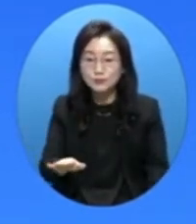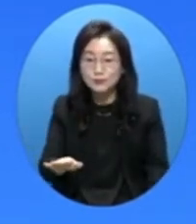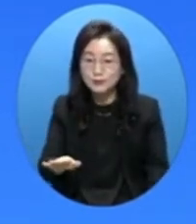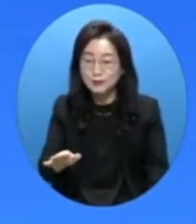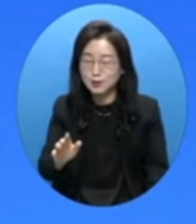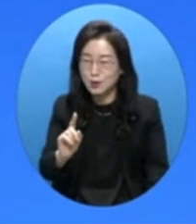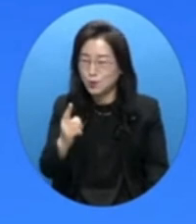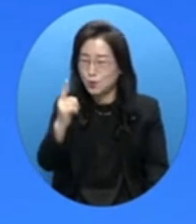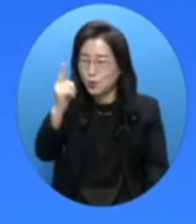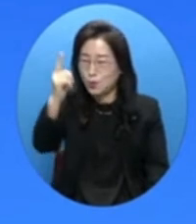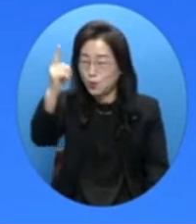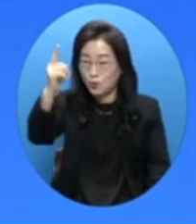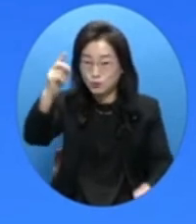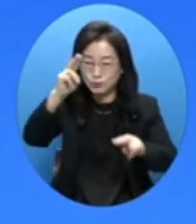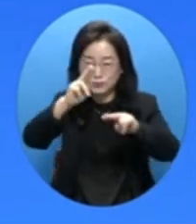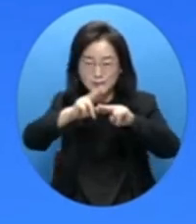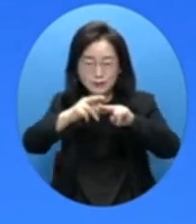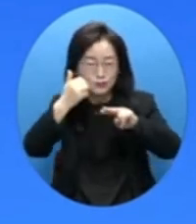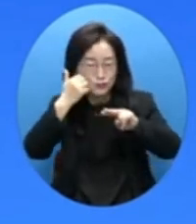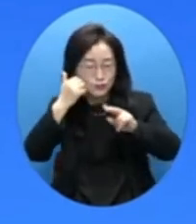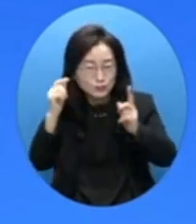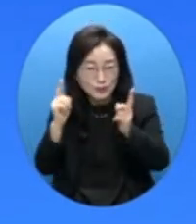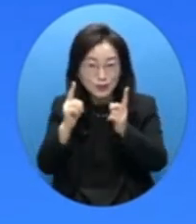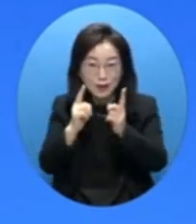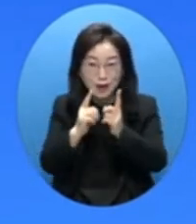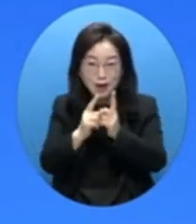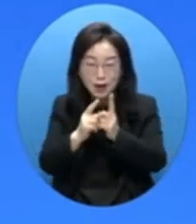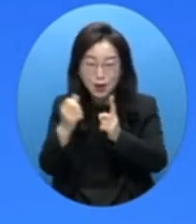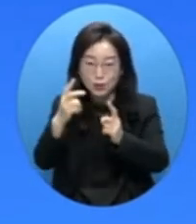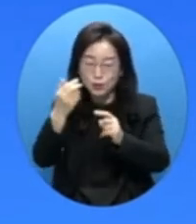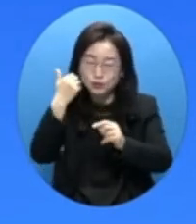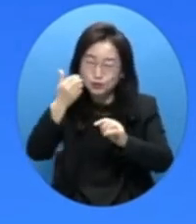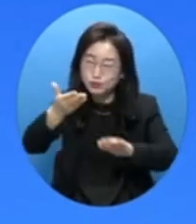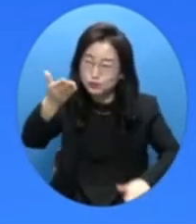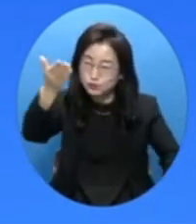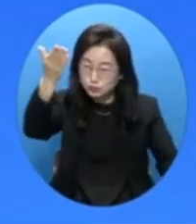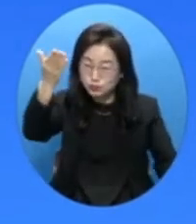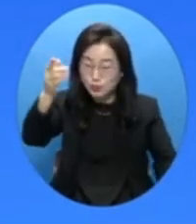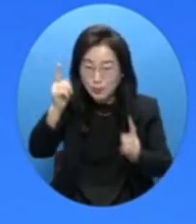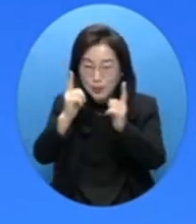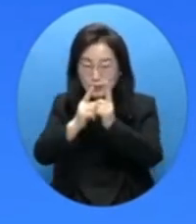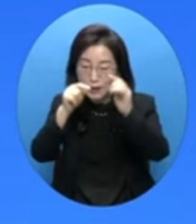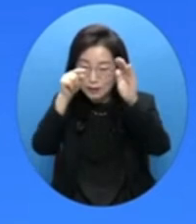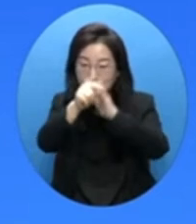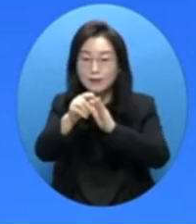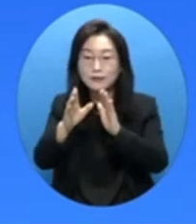높은 자리인 분을 만나러 갈 때 또 우두 어르신을 뵈러 갈 때